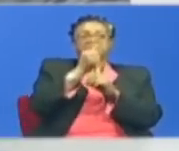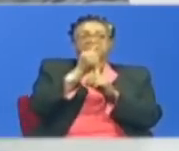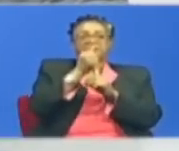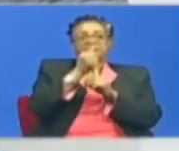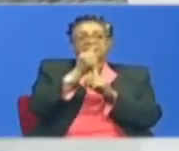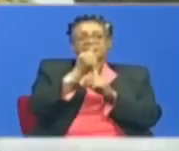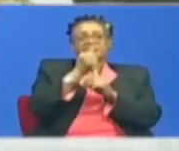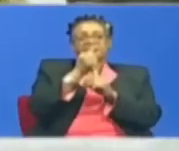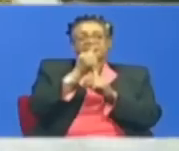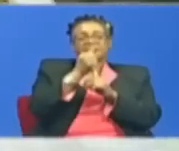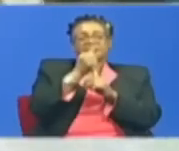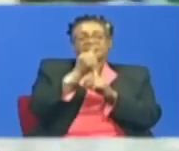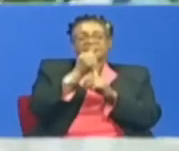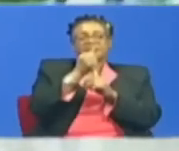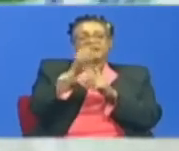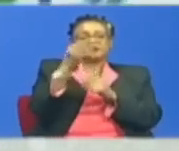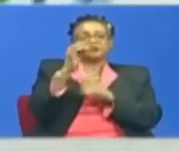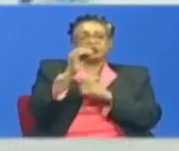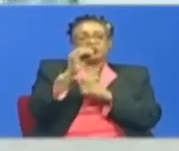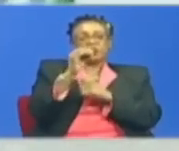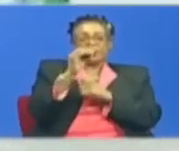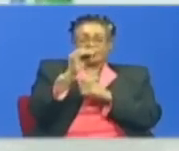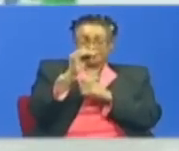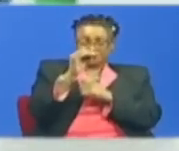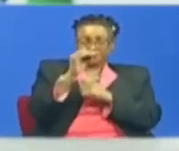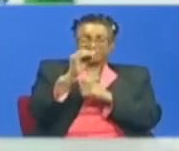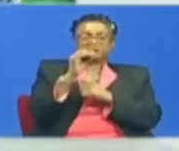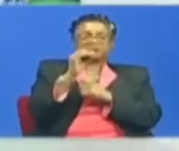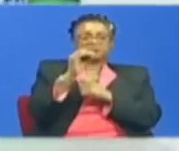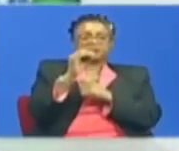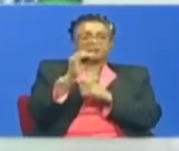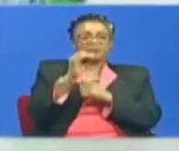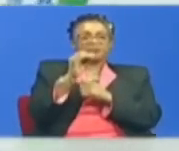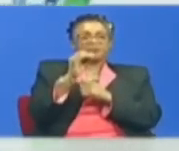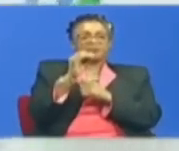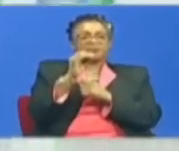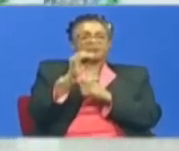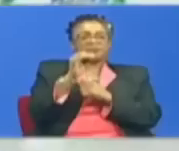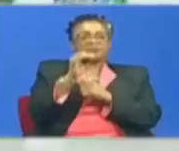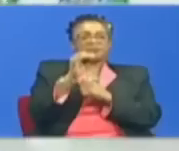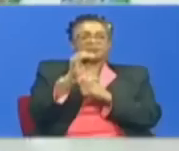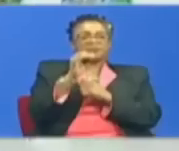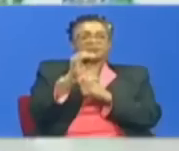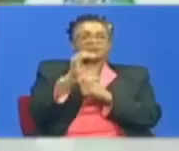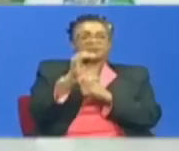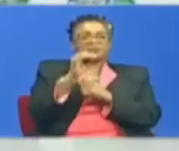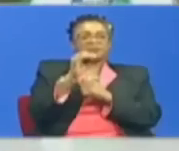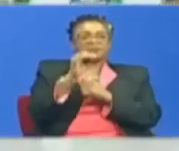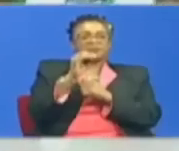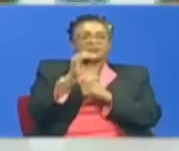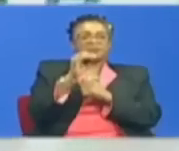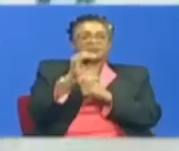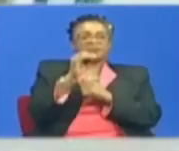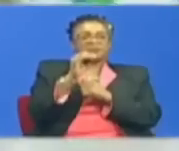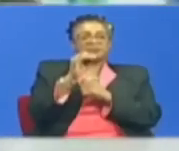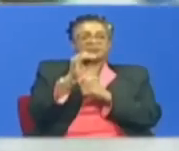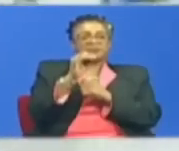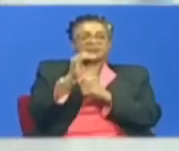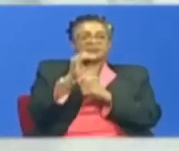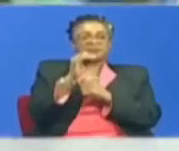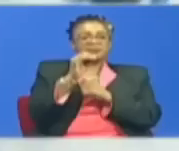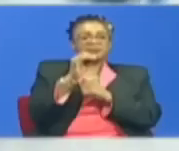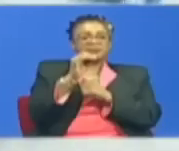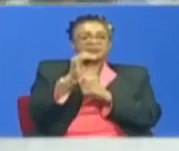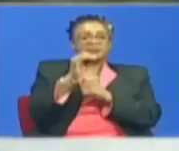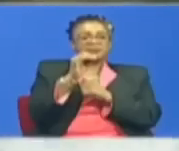nikiwa mchezaji so ni kitu poa sana behalf of course that team so Shekava receives it from Raila